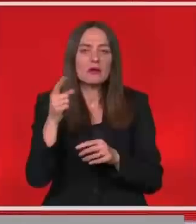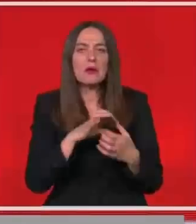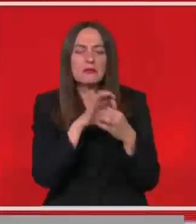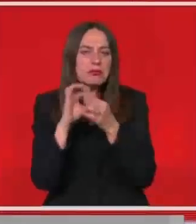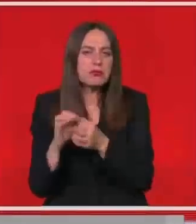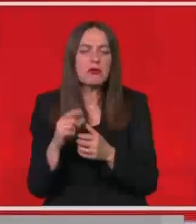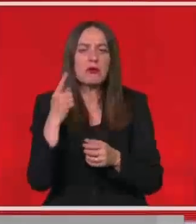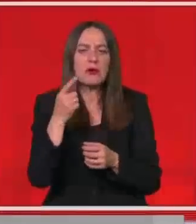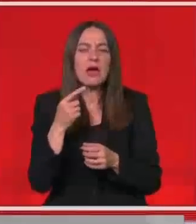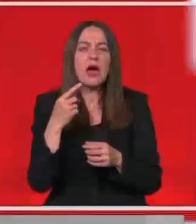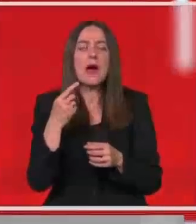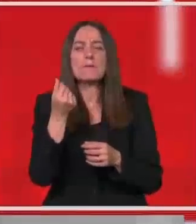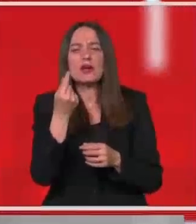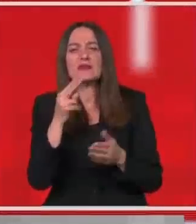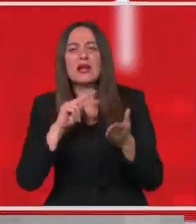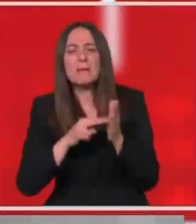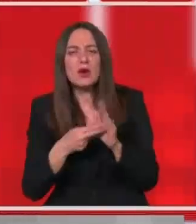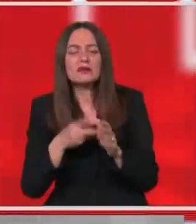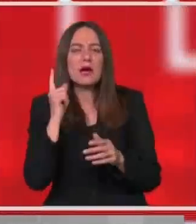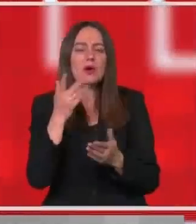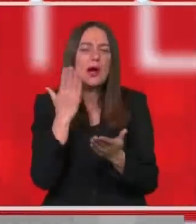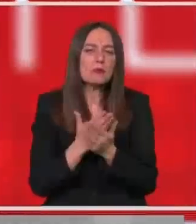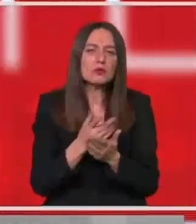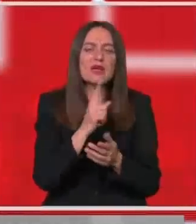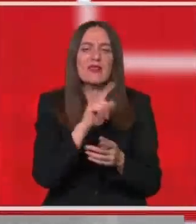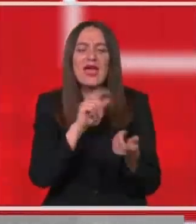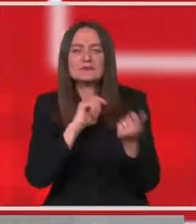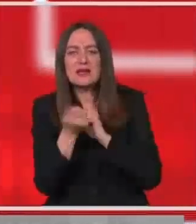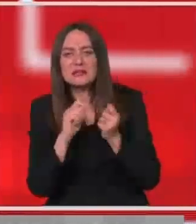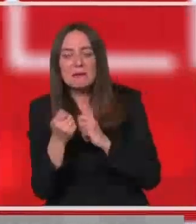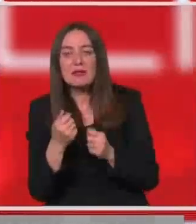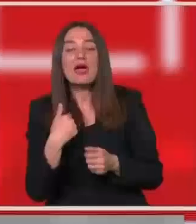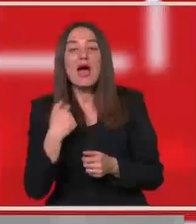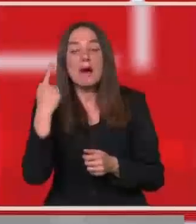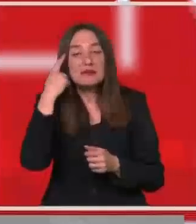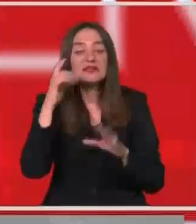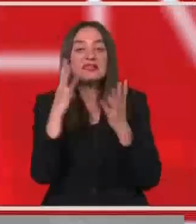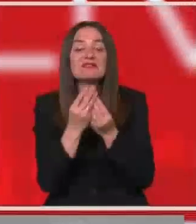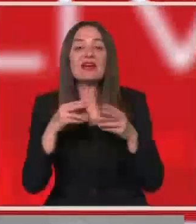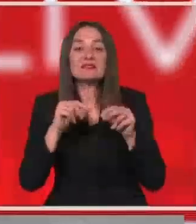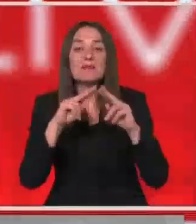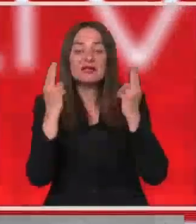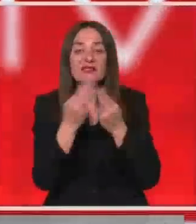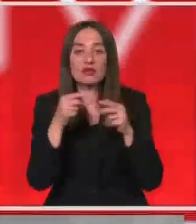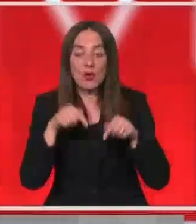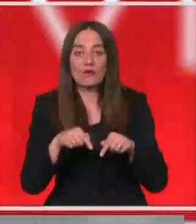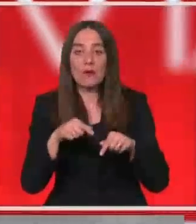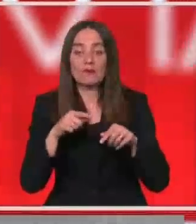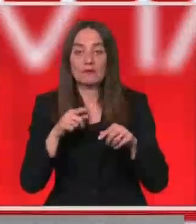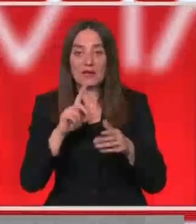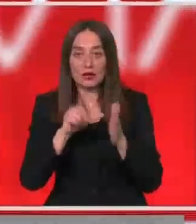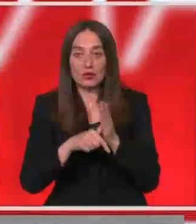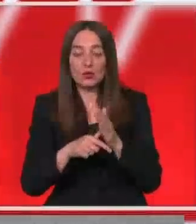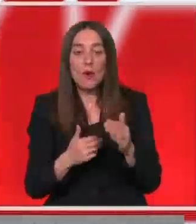da monetarna politika mora da bude konvencionalna i da se ne menja, mislim da sve zemlje sveta u ovom trenutku pristupaju